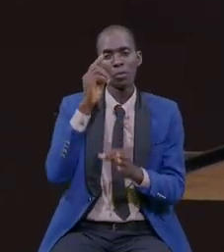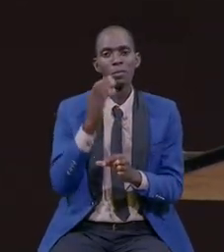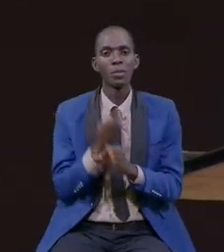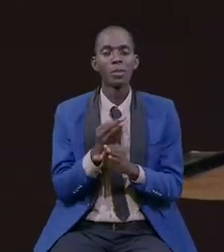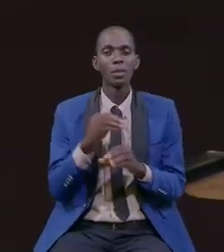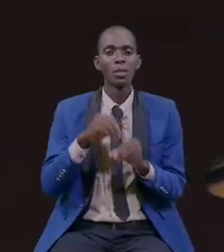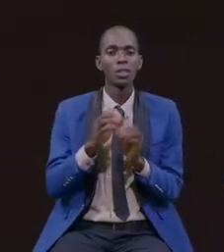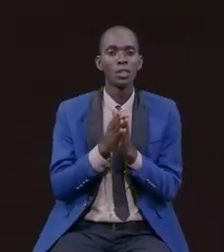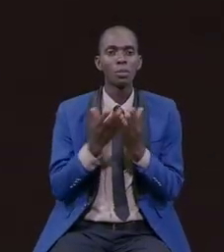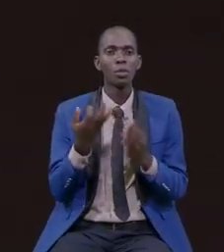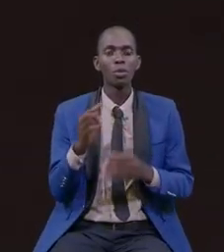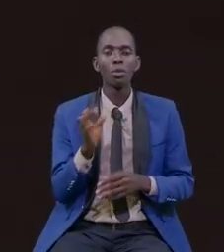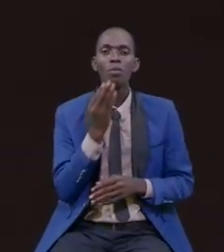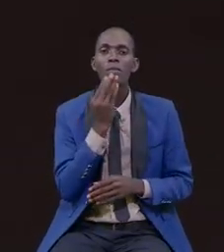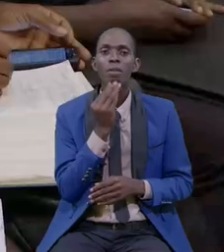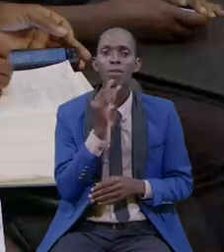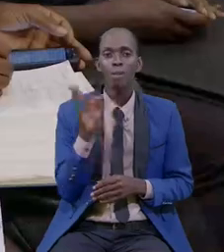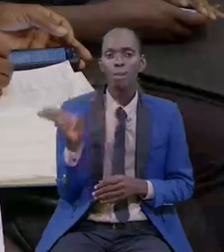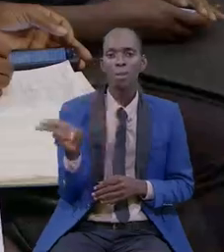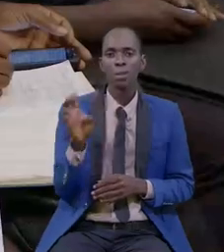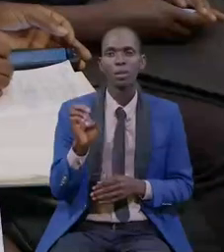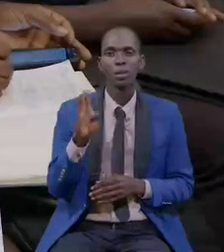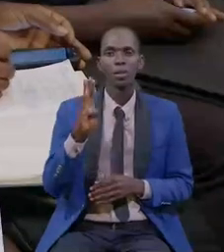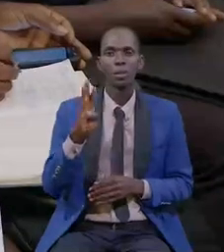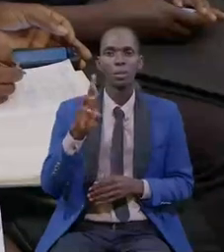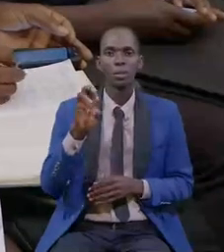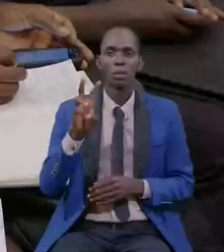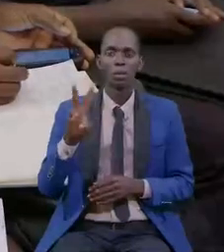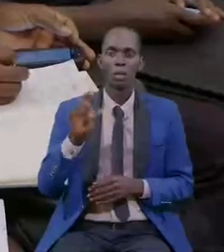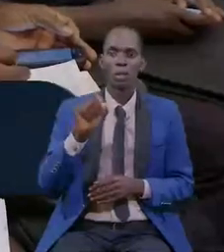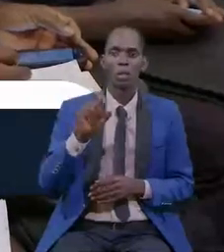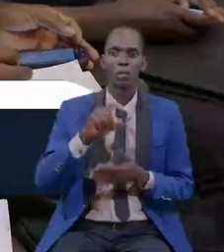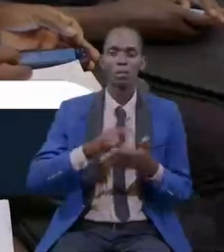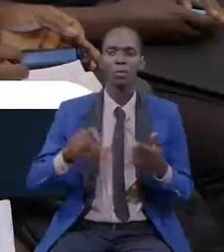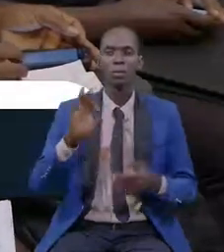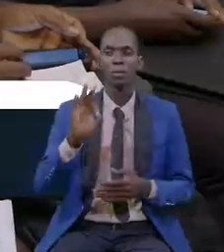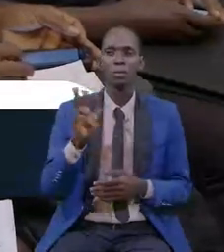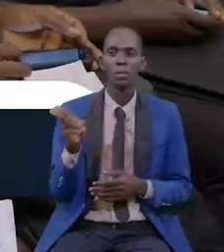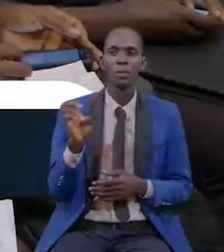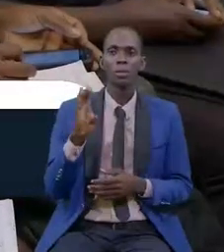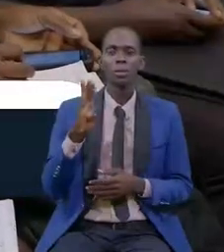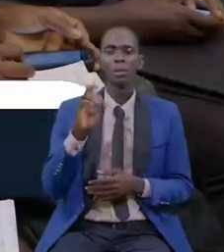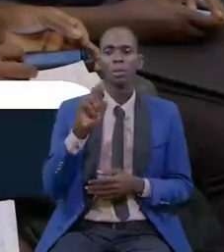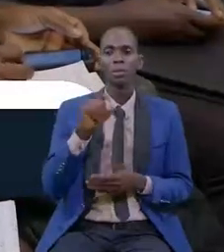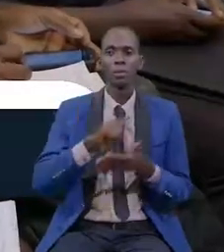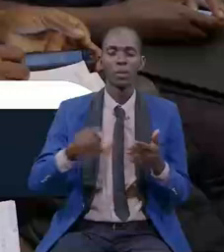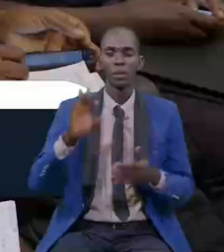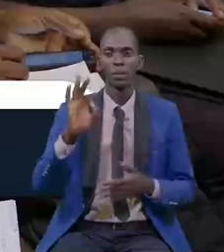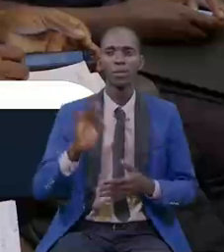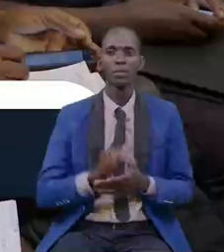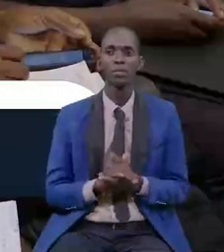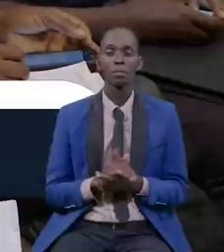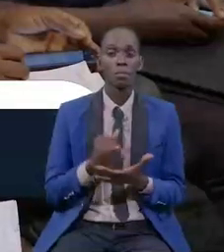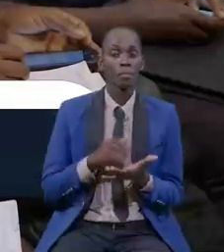observable Hébreux 11 Hébreux 119 Hébreux 11 verset 9 9